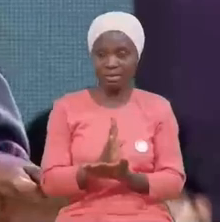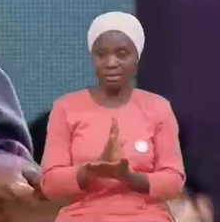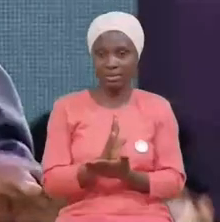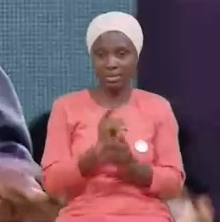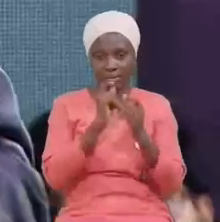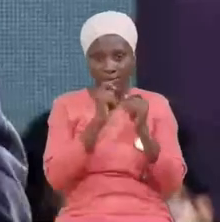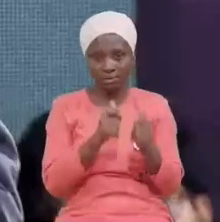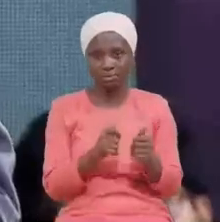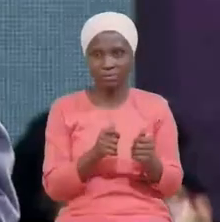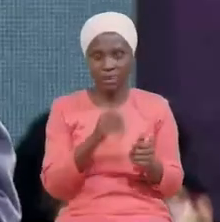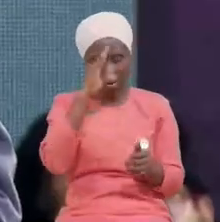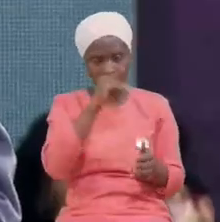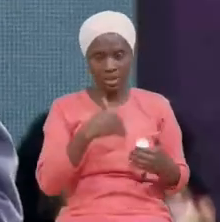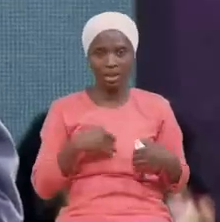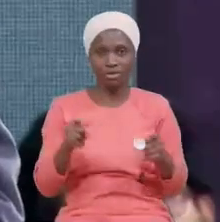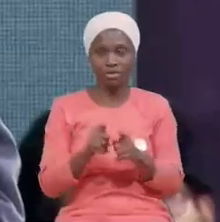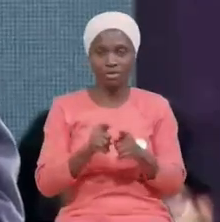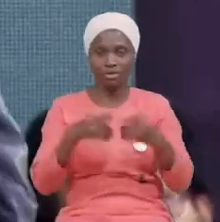Il a aussi perdu la bénédiction.